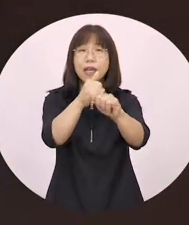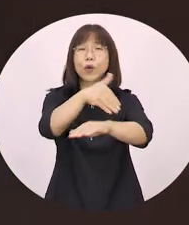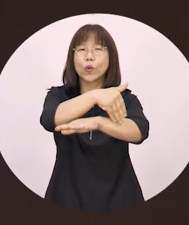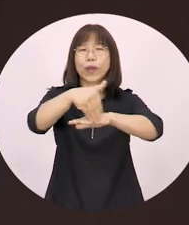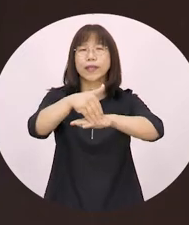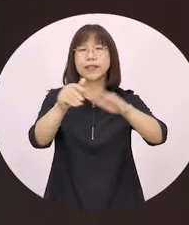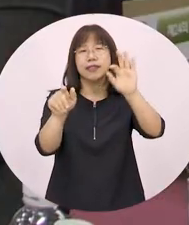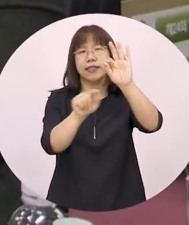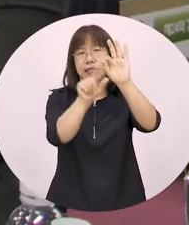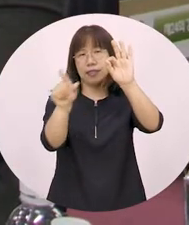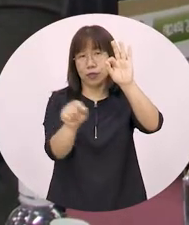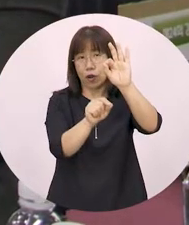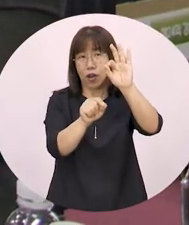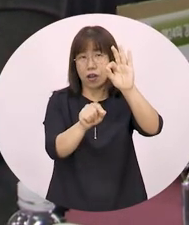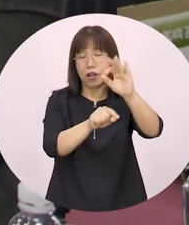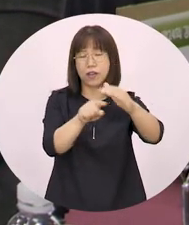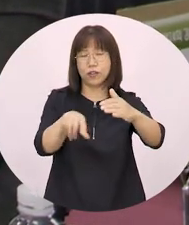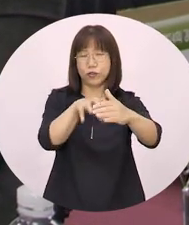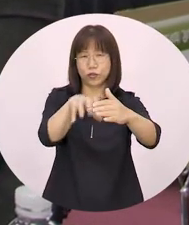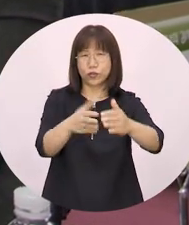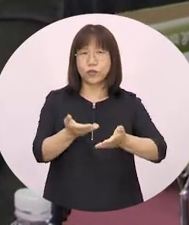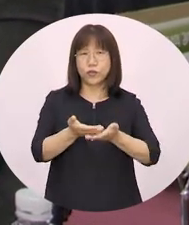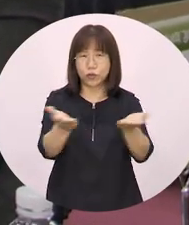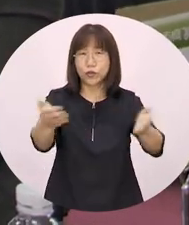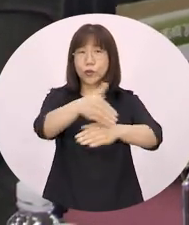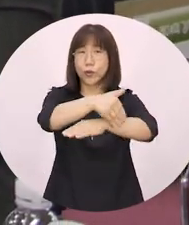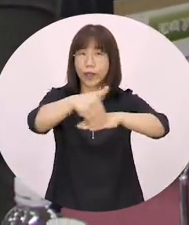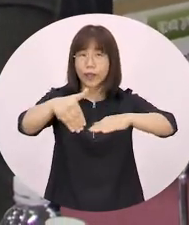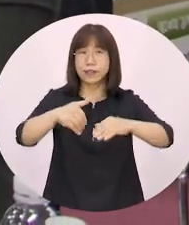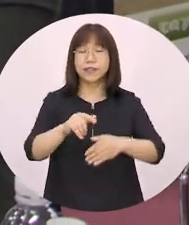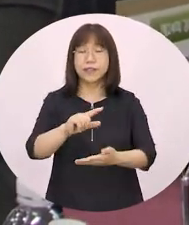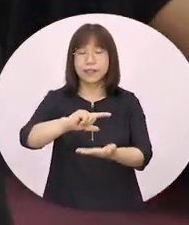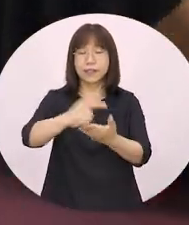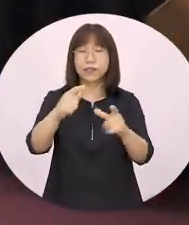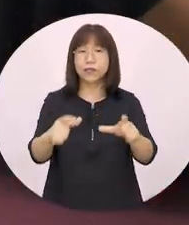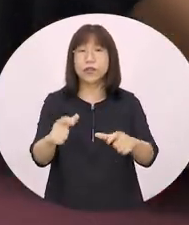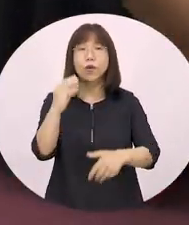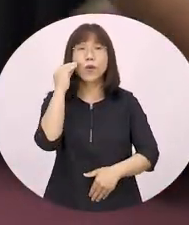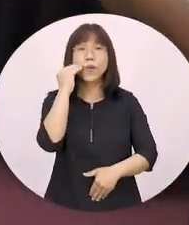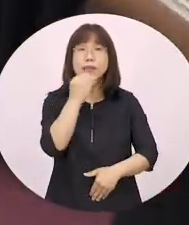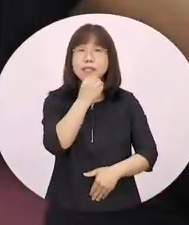대한 시상은 10월 중 진행할 예정입니다. 그 밖에 자세한